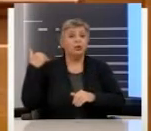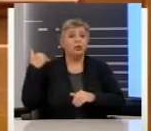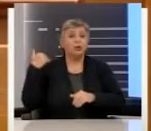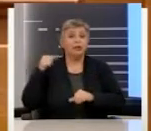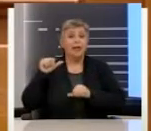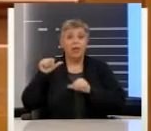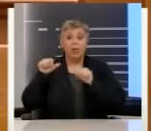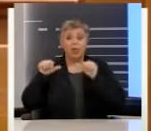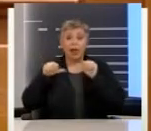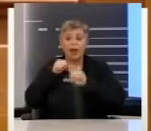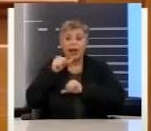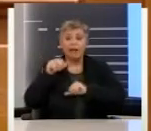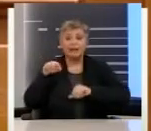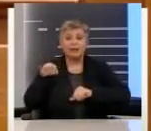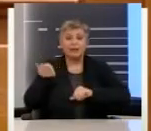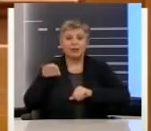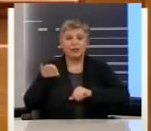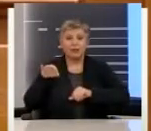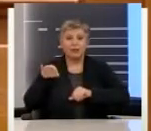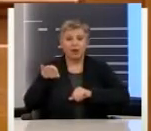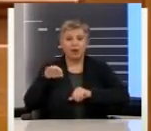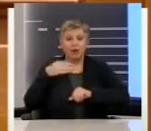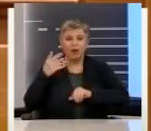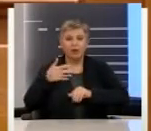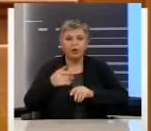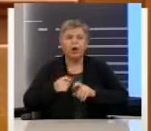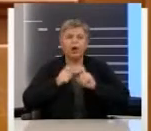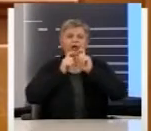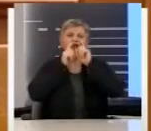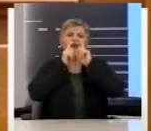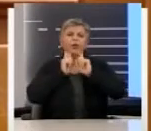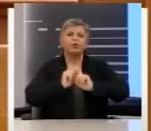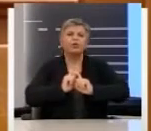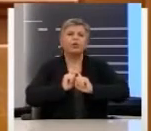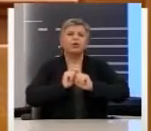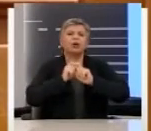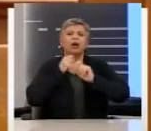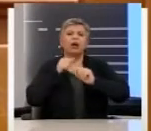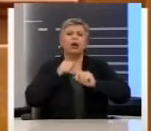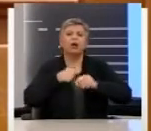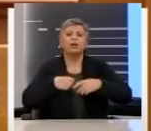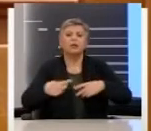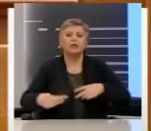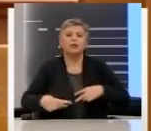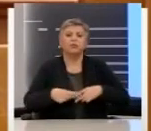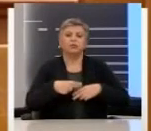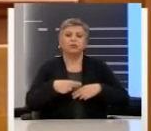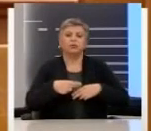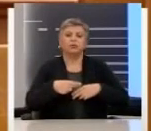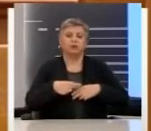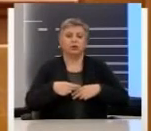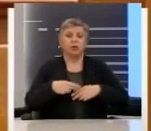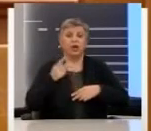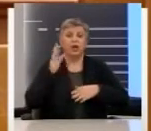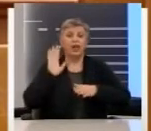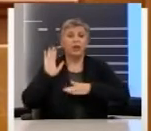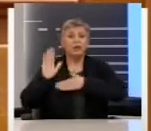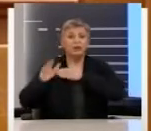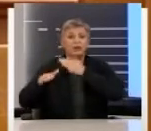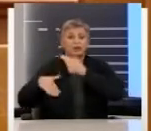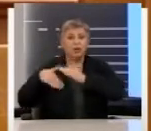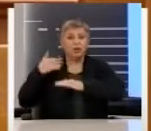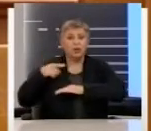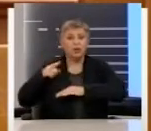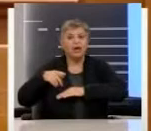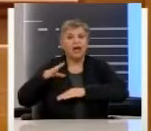κάνοντας εγχείρηση. Και περάσαν αυτά τα 40 χρόνια και κάποιοι άνθρωποι βασανίστηκαν,